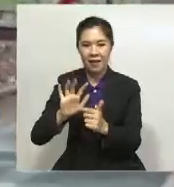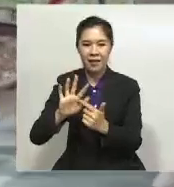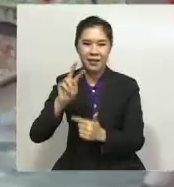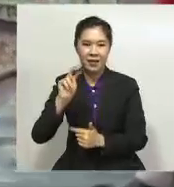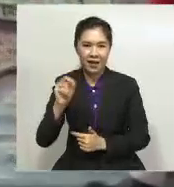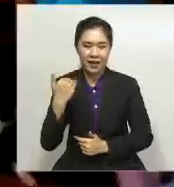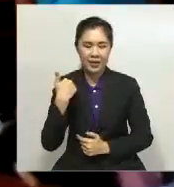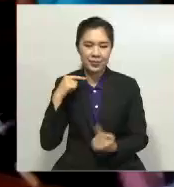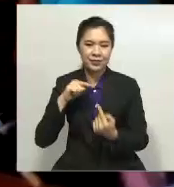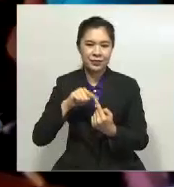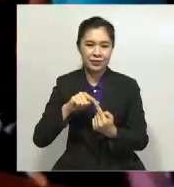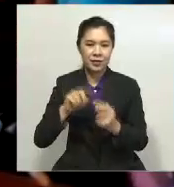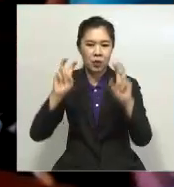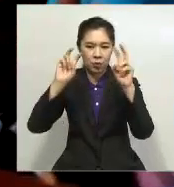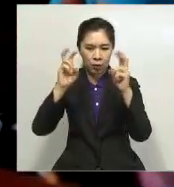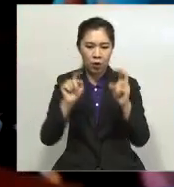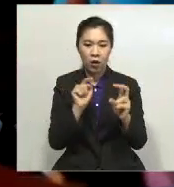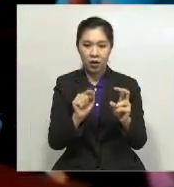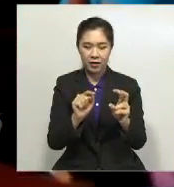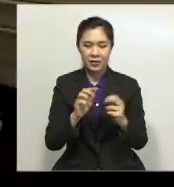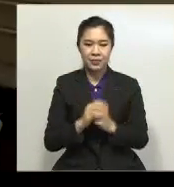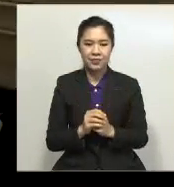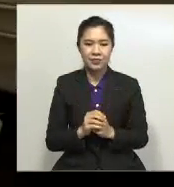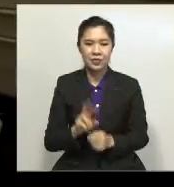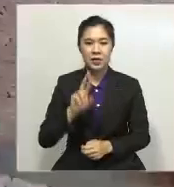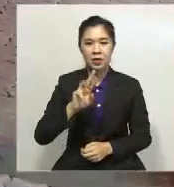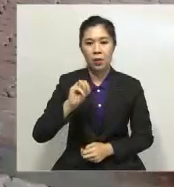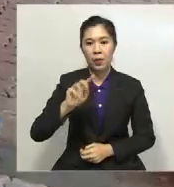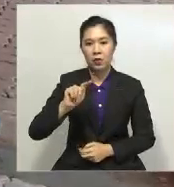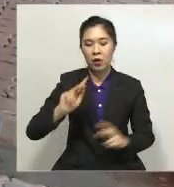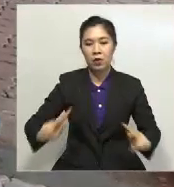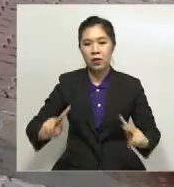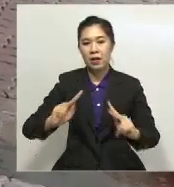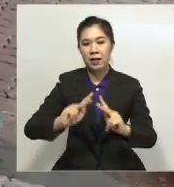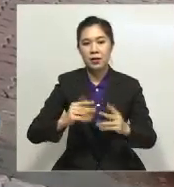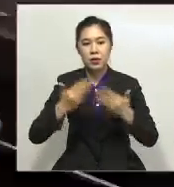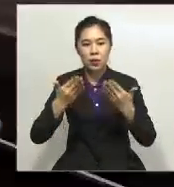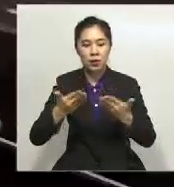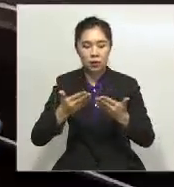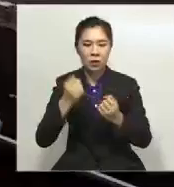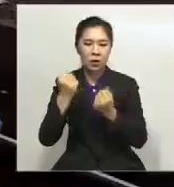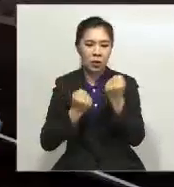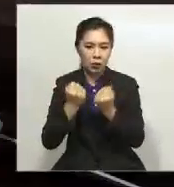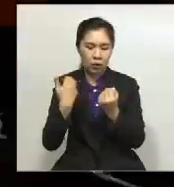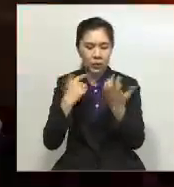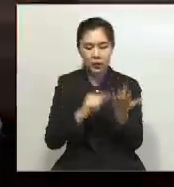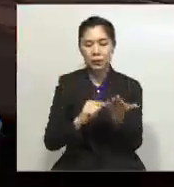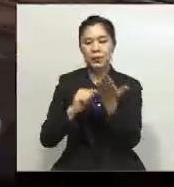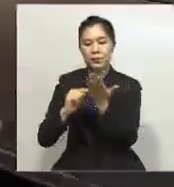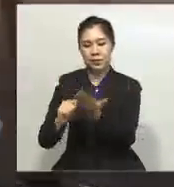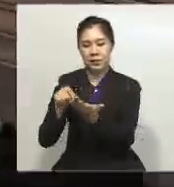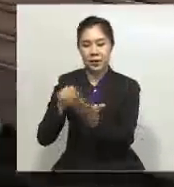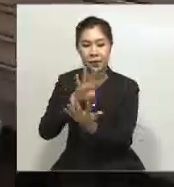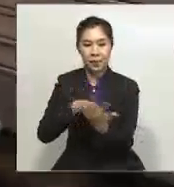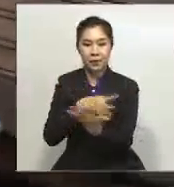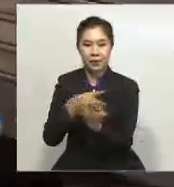ในเรื่องดังกล่าวนี้นะคะรัฐมนตรีว่าการกระทรวงคมนาคมชี้แจงว่าโครงการทั้งหมดที่เสนอมาอยู่ในแผนการดำเนินง